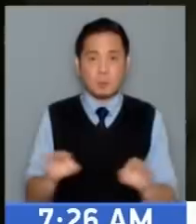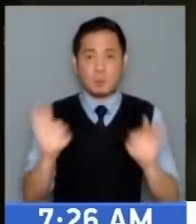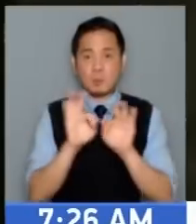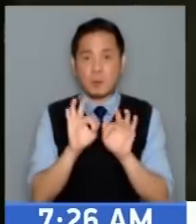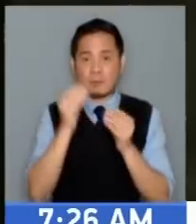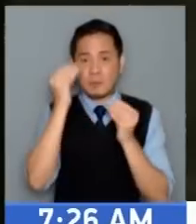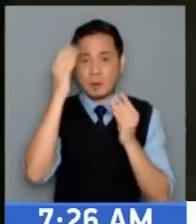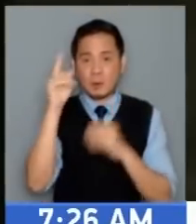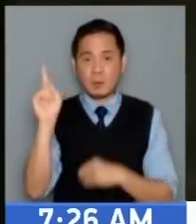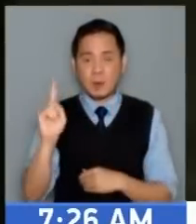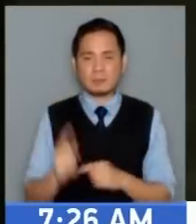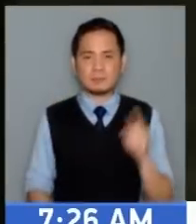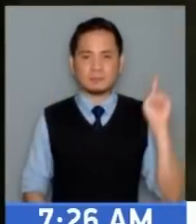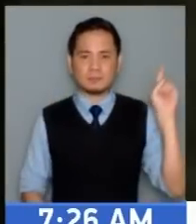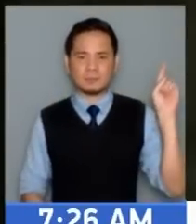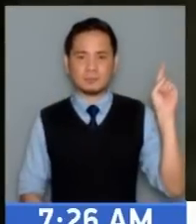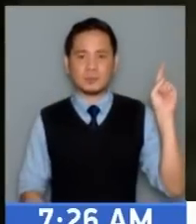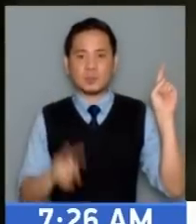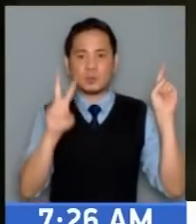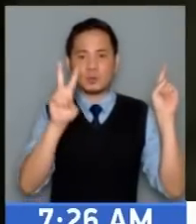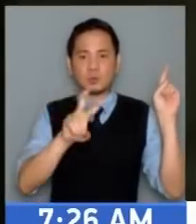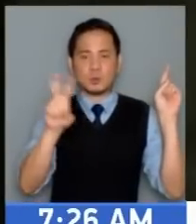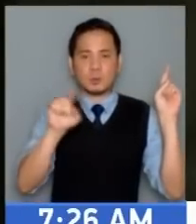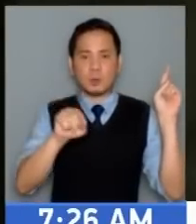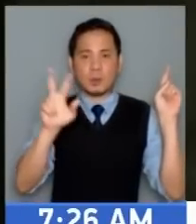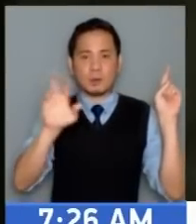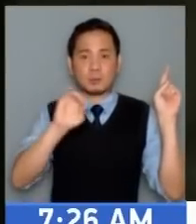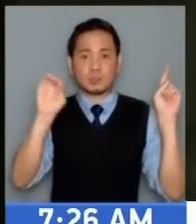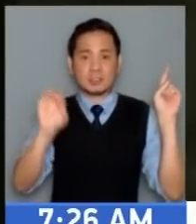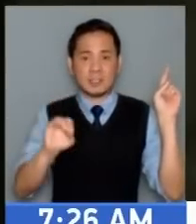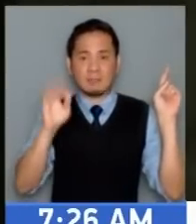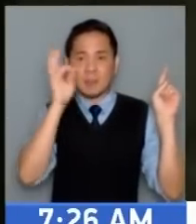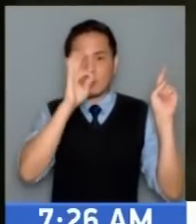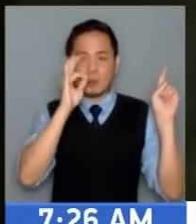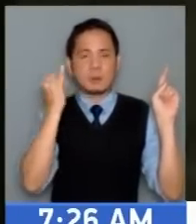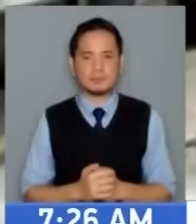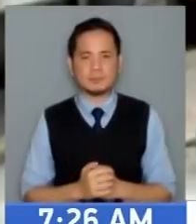Pilipinong araw-araw naninigarilyo ang huminto na noong 2021.